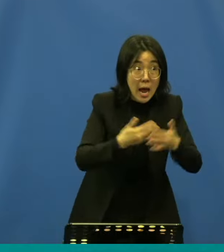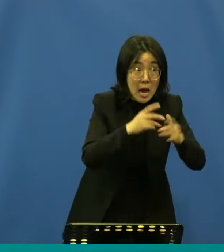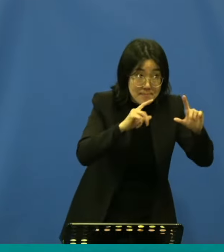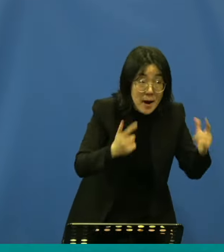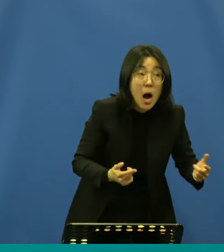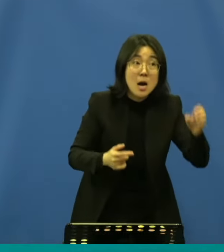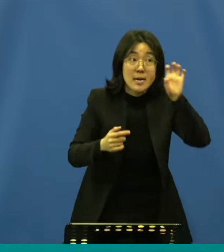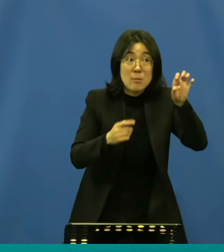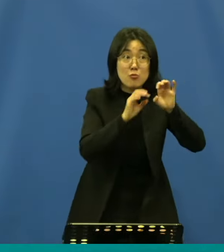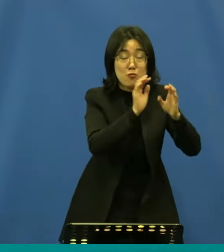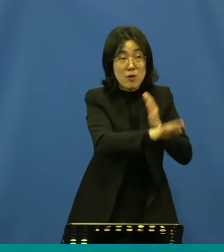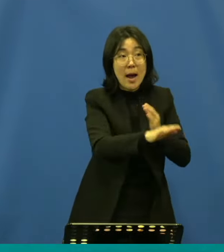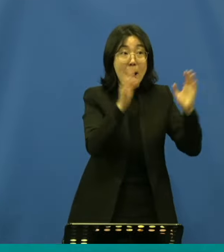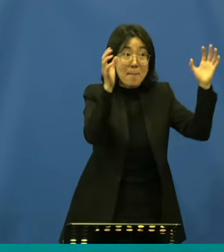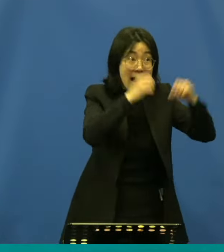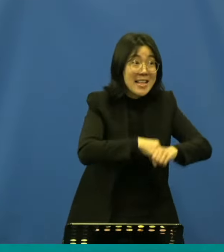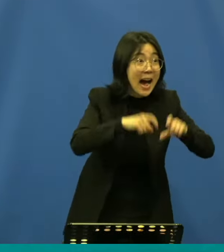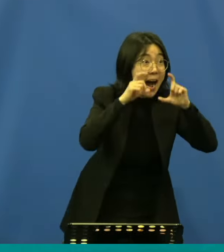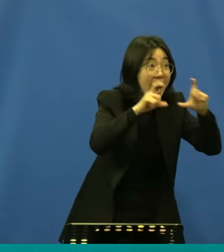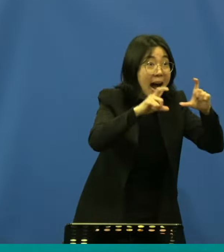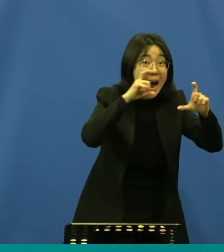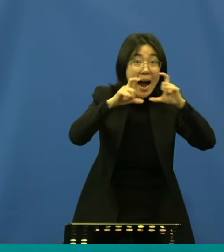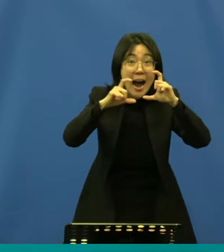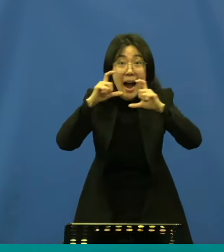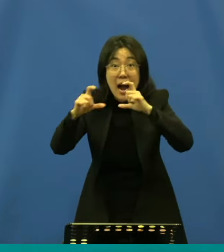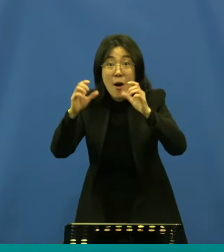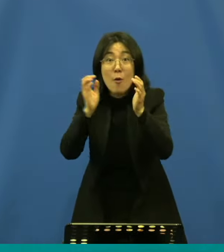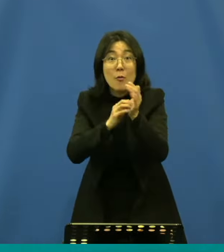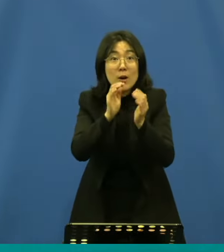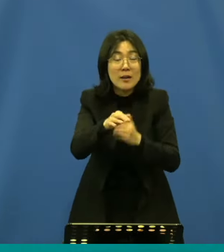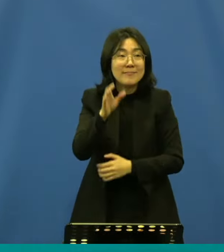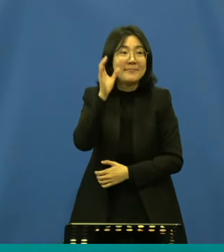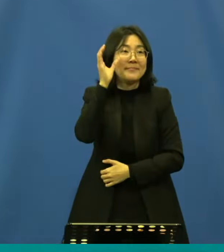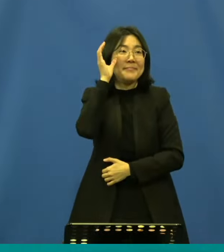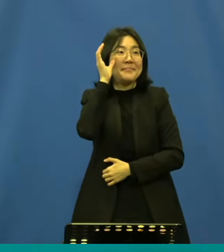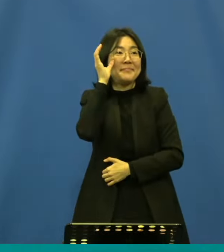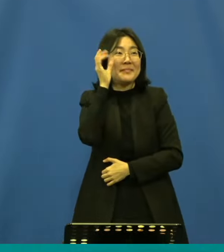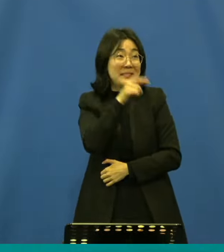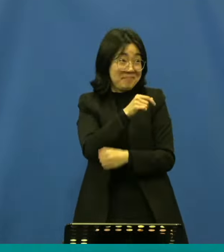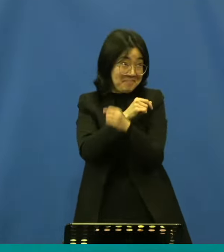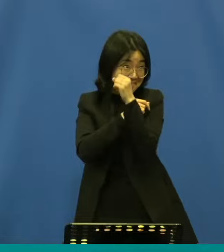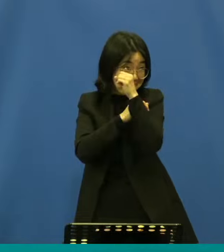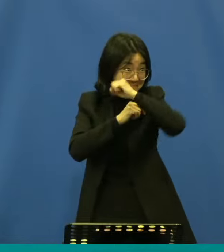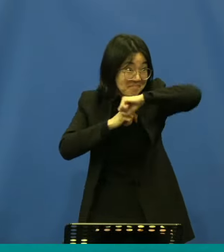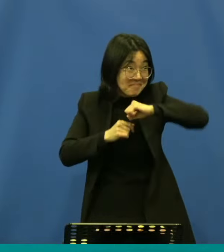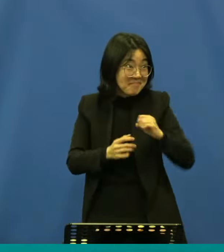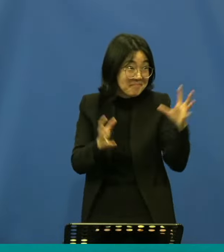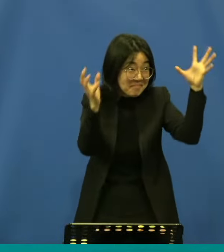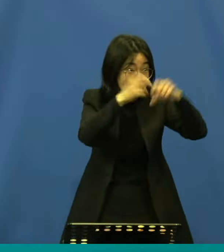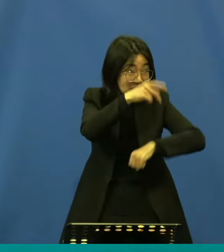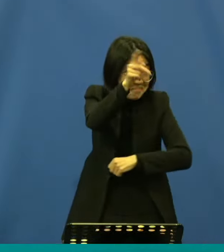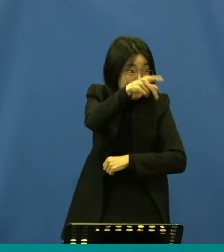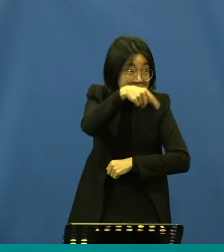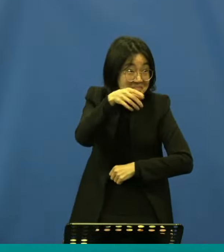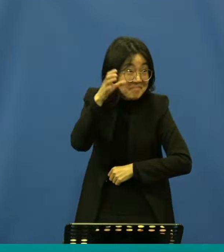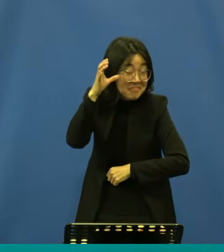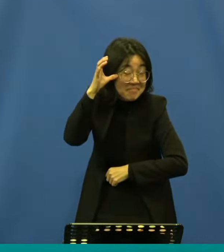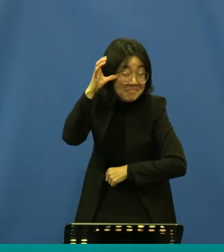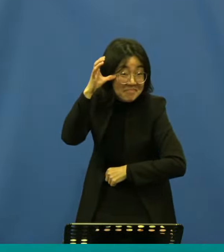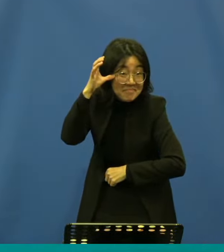요나가 처음에 놀란 것은 니느웨의 상황입니다. 이게 뭐지? 망했어야 되는데 왜 이래